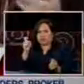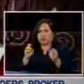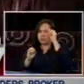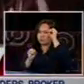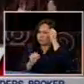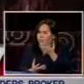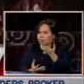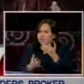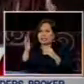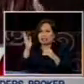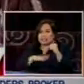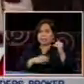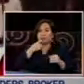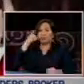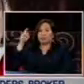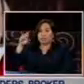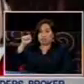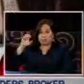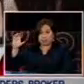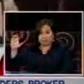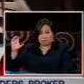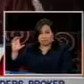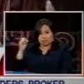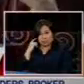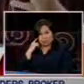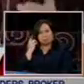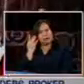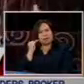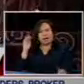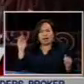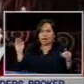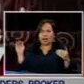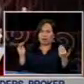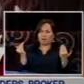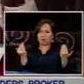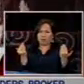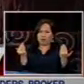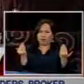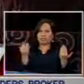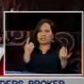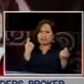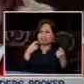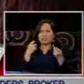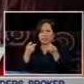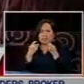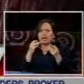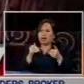From a layman's point of view po, pwede hong ipaliwanag ninyo kung paano ko ito iintindihin o